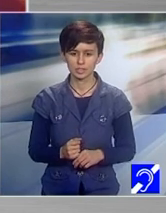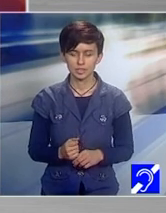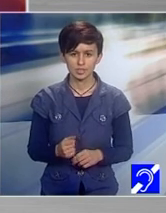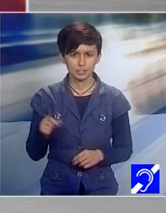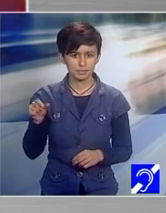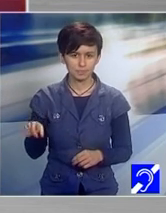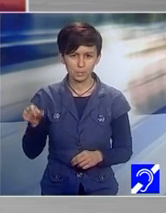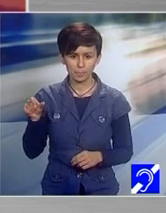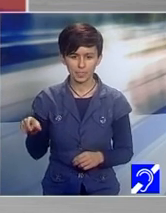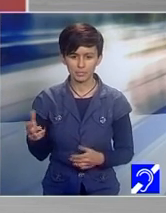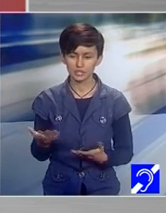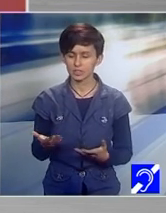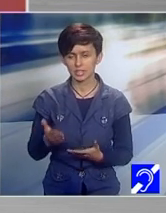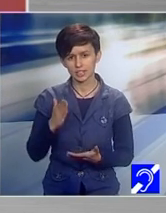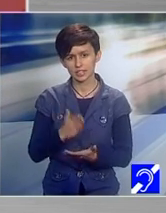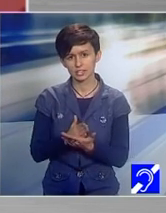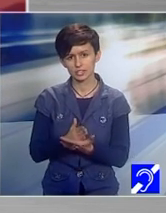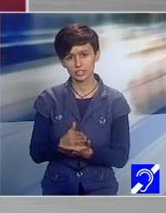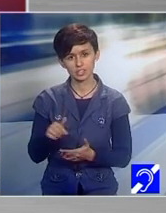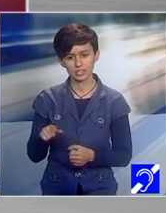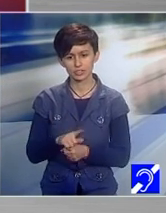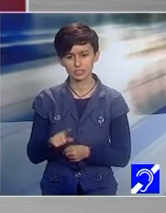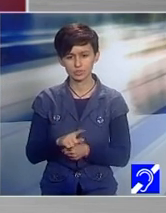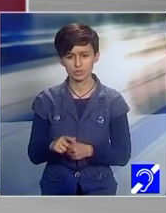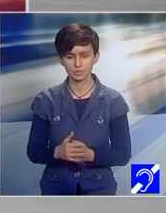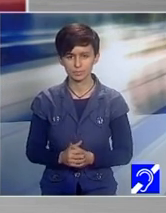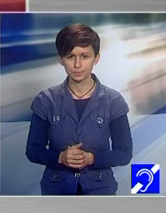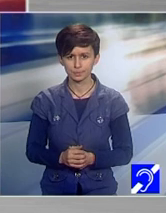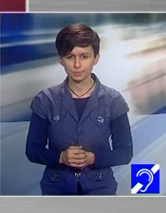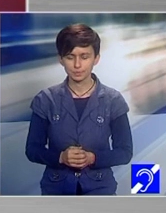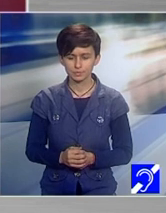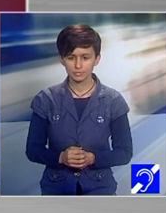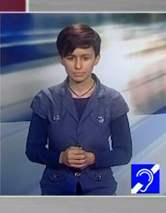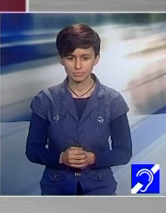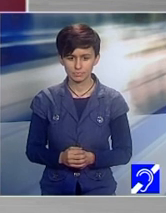cei care decid acest lucru. Că aici trebuie să ajungem, la cei care decid.